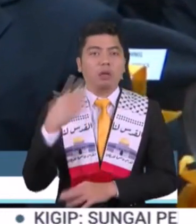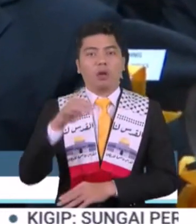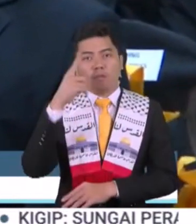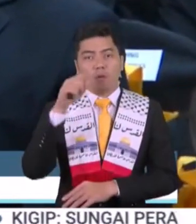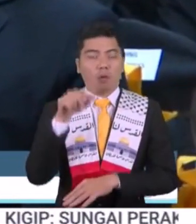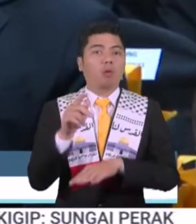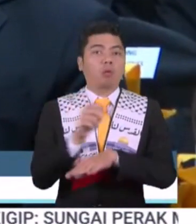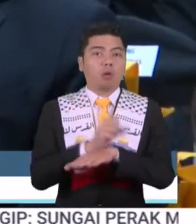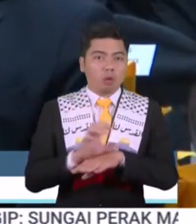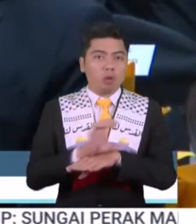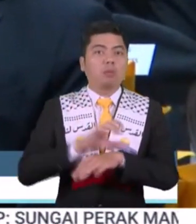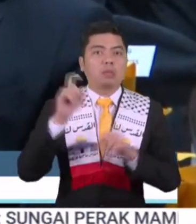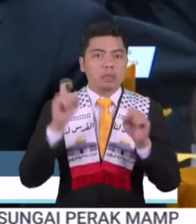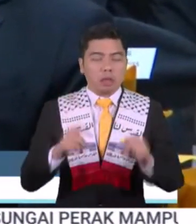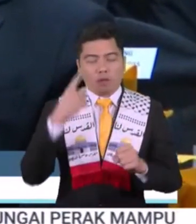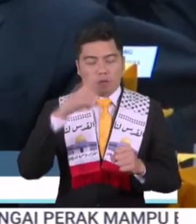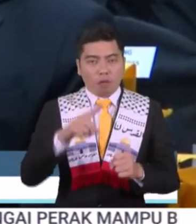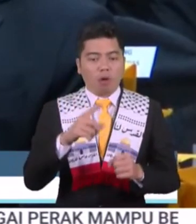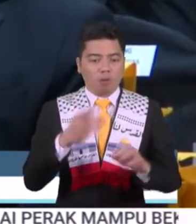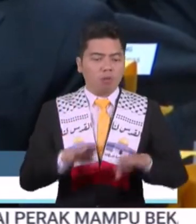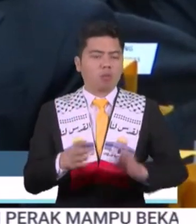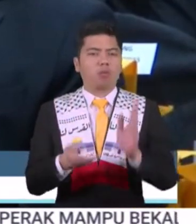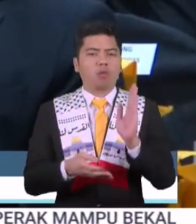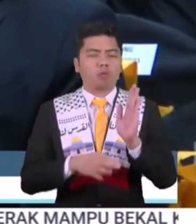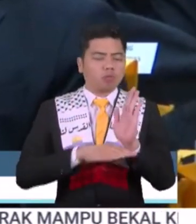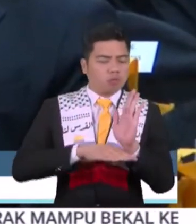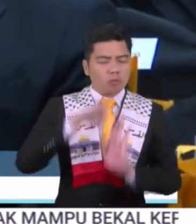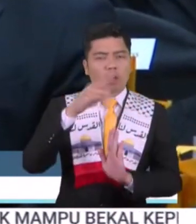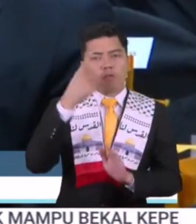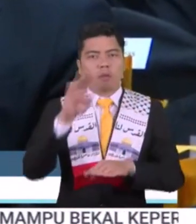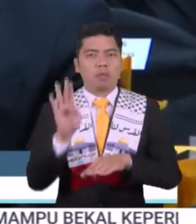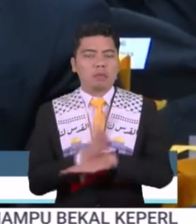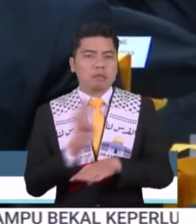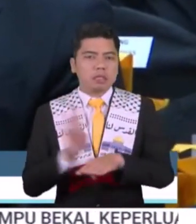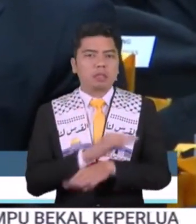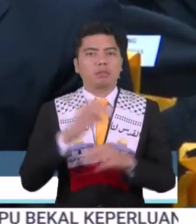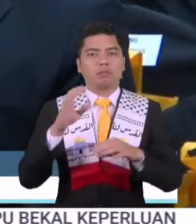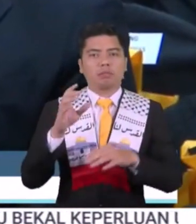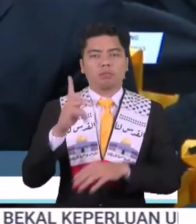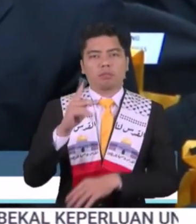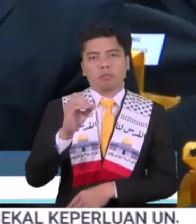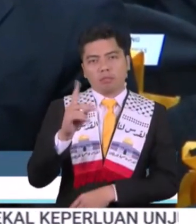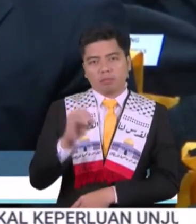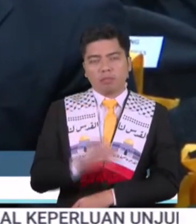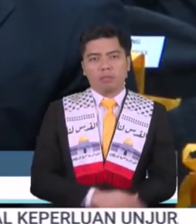kokoh negara perlu mengambil peluang untuk meningkatkan pengeluaran kokoh.